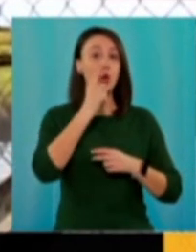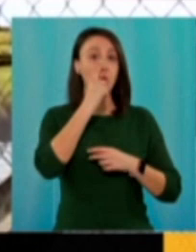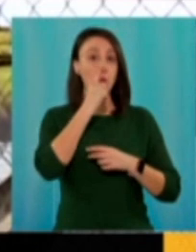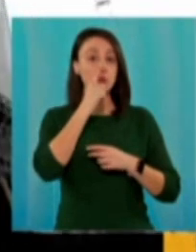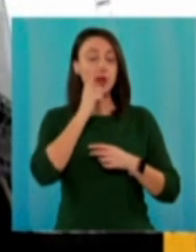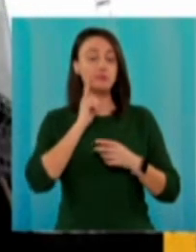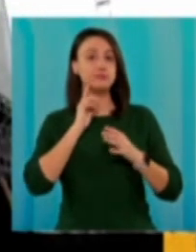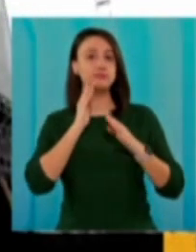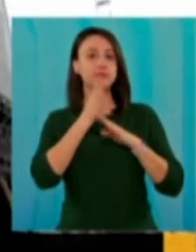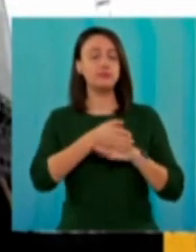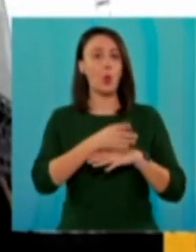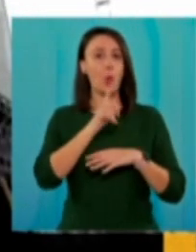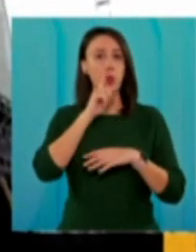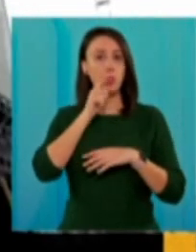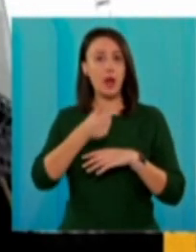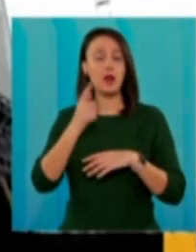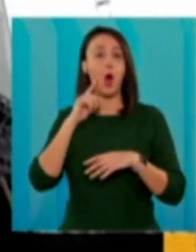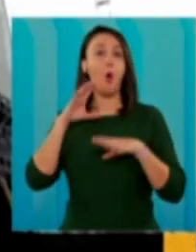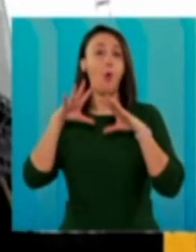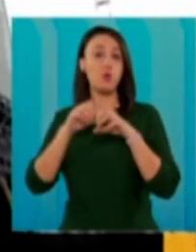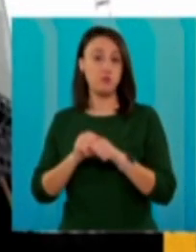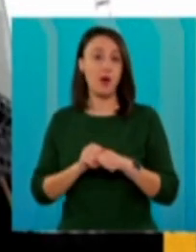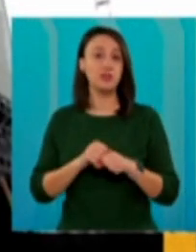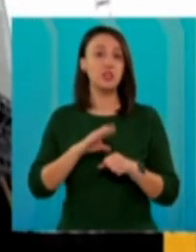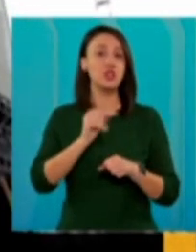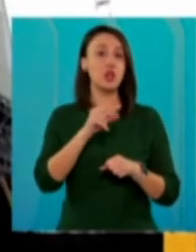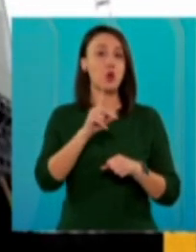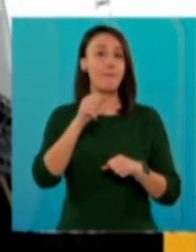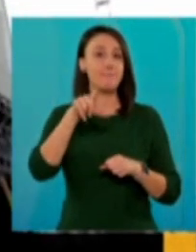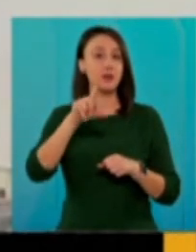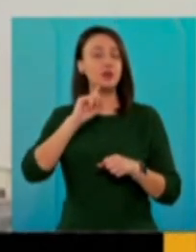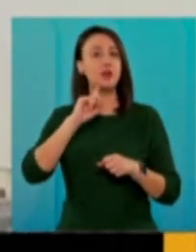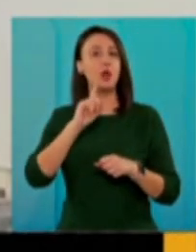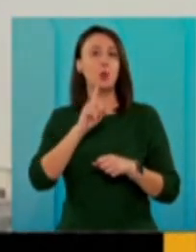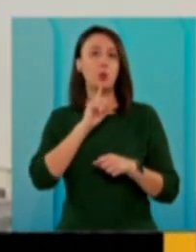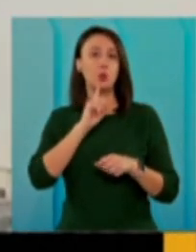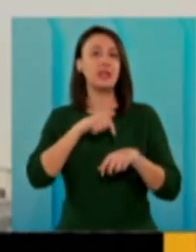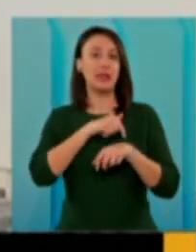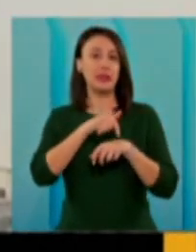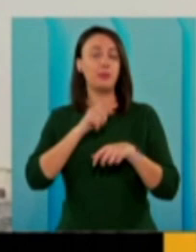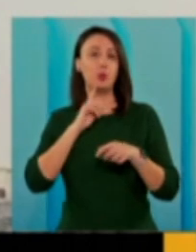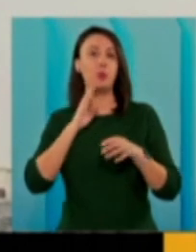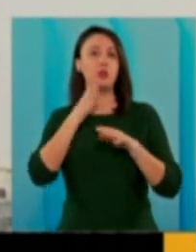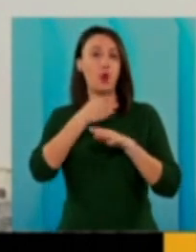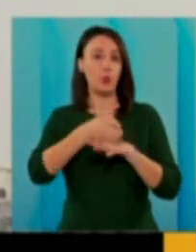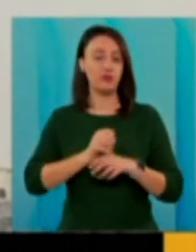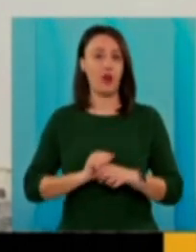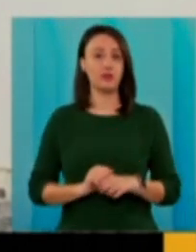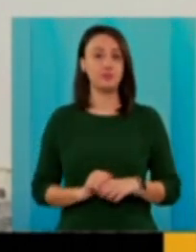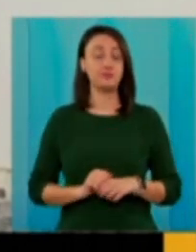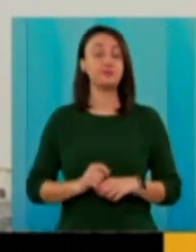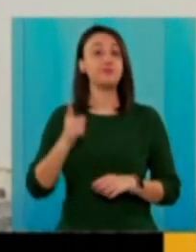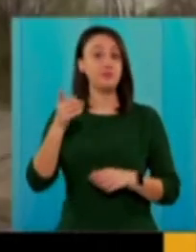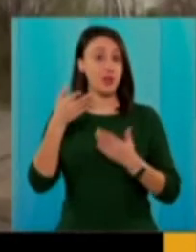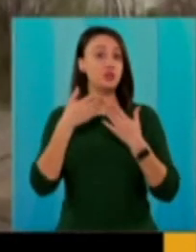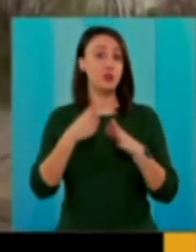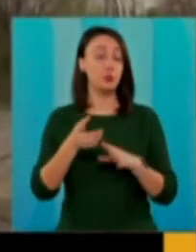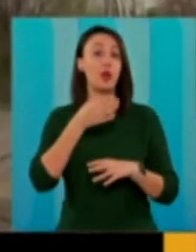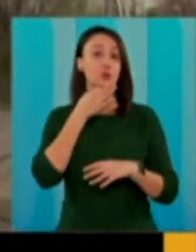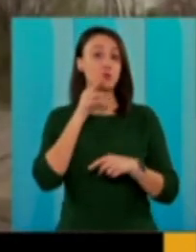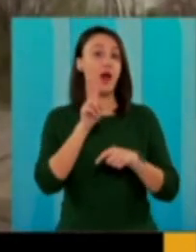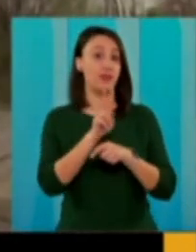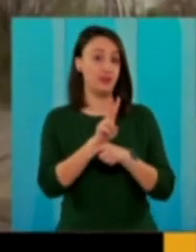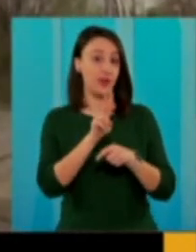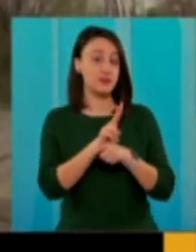invadeze Ucraina au ocupat cernobîlul la puțin timp după intrarea în stați dinspre Belarus încă de atunci au existat avertizări că ar putea exista